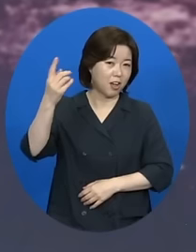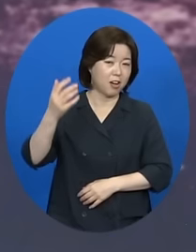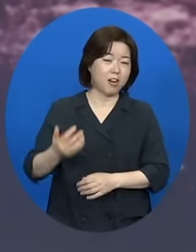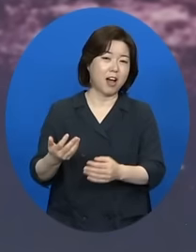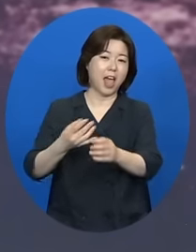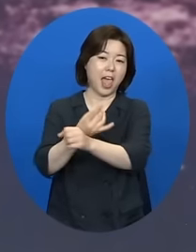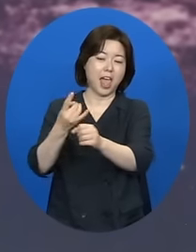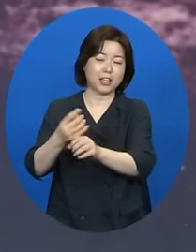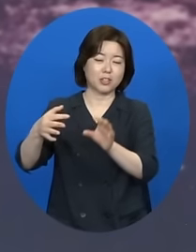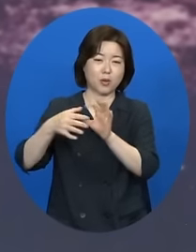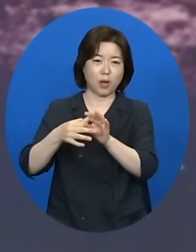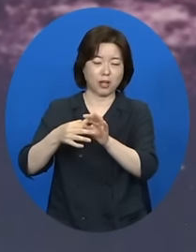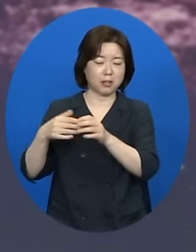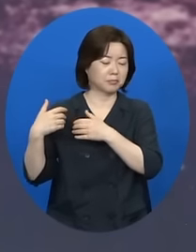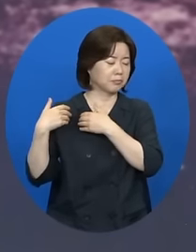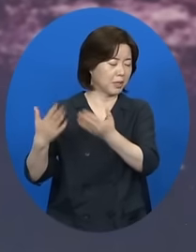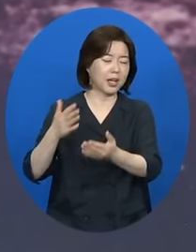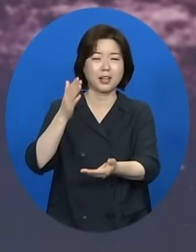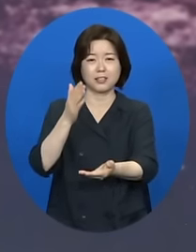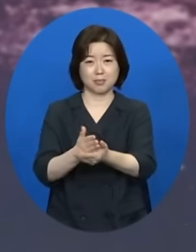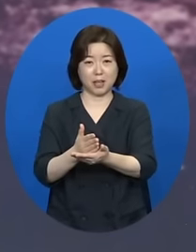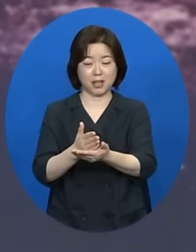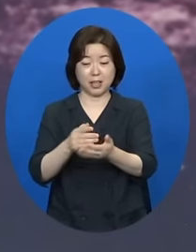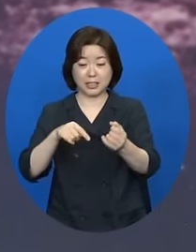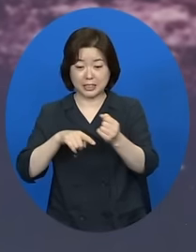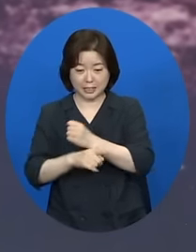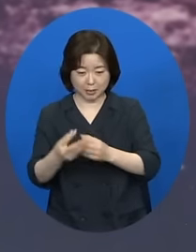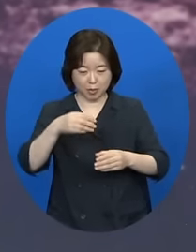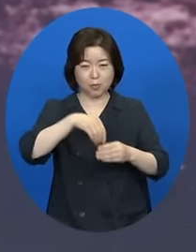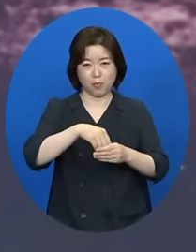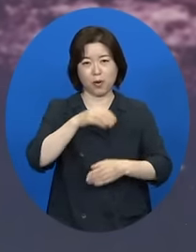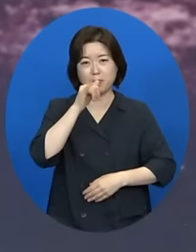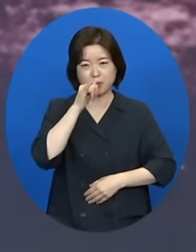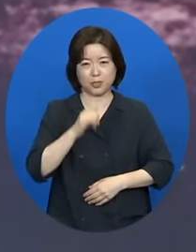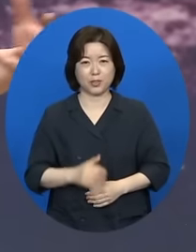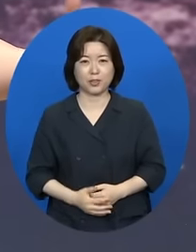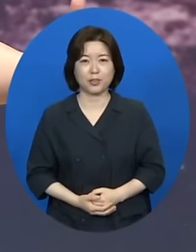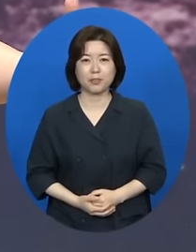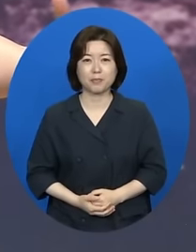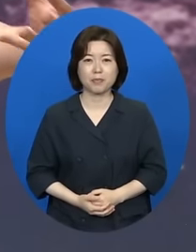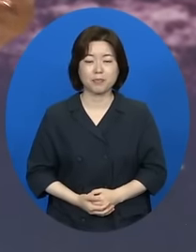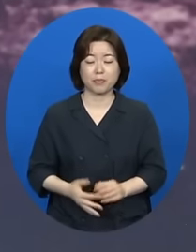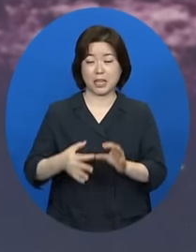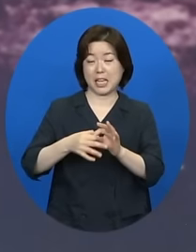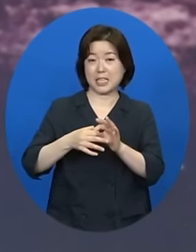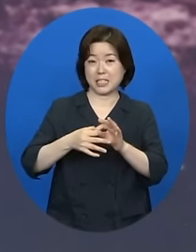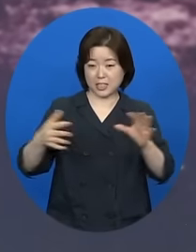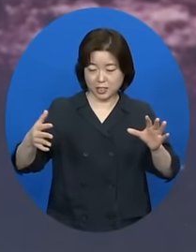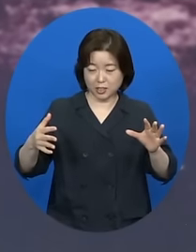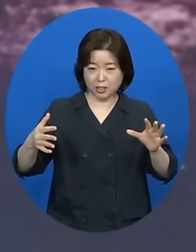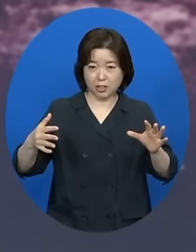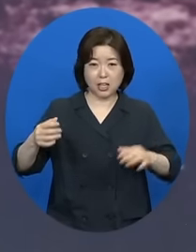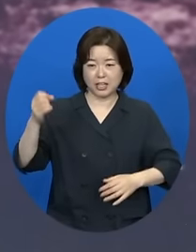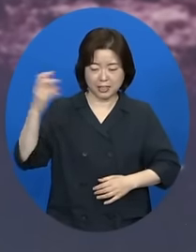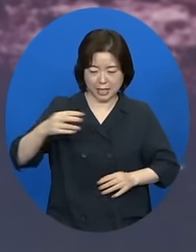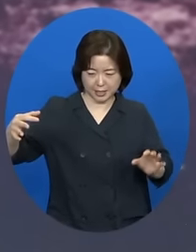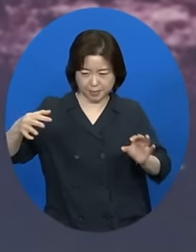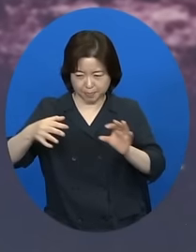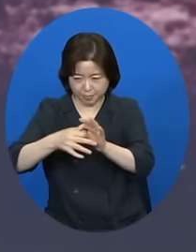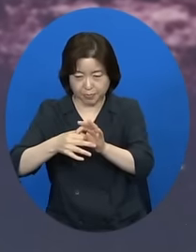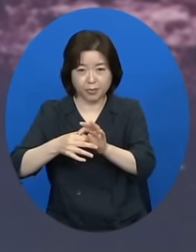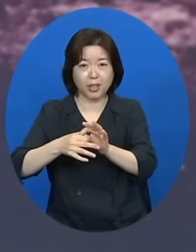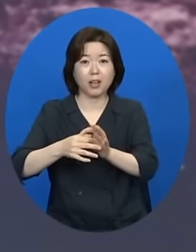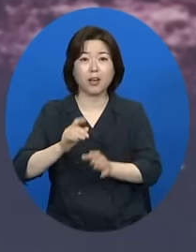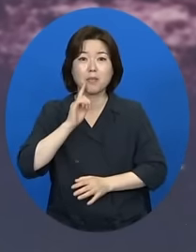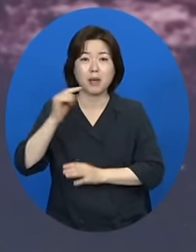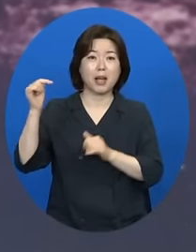채 하지 말라라고 하는 그 의미가 여기에 담겨 있는 거예요. 끊어진 관계를 이으라고 말씀을 하신 것이죠.